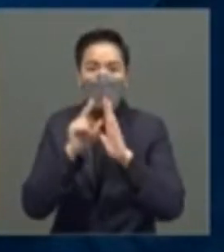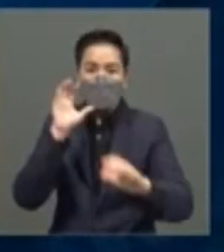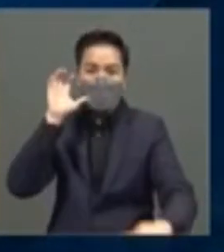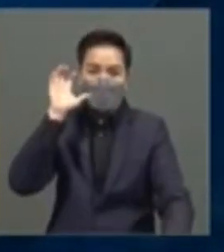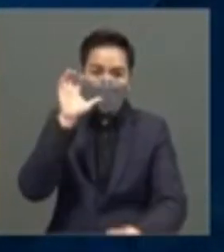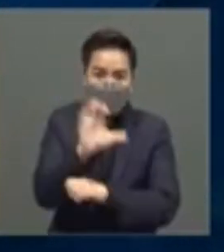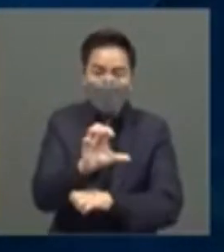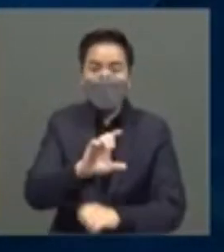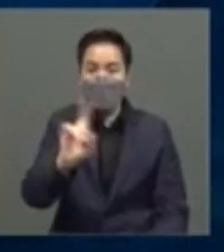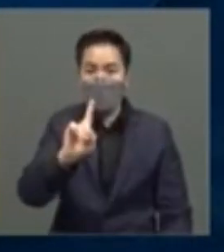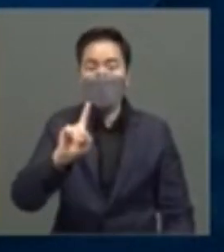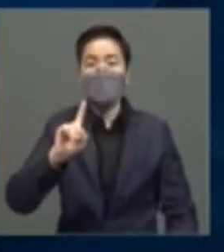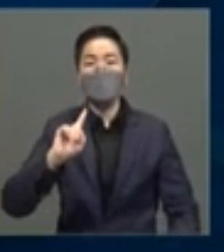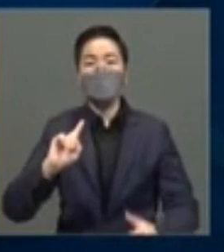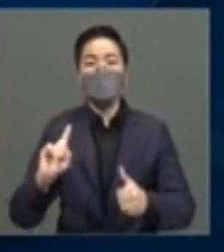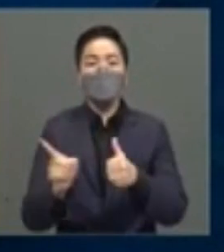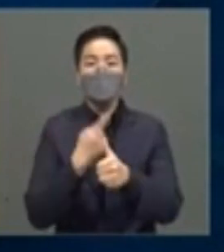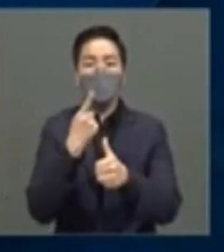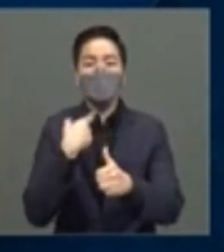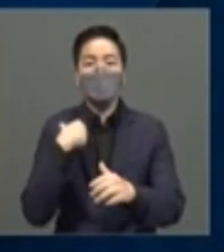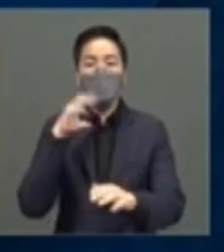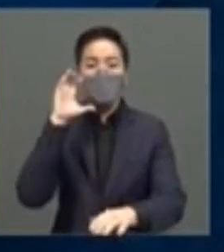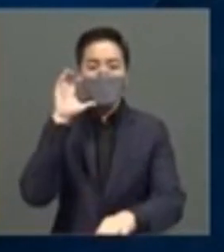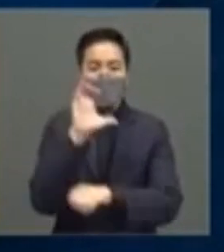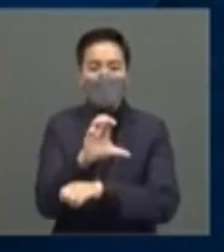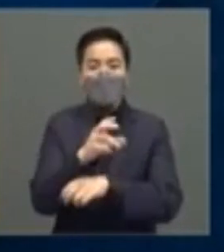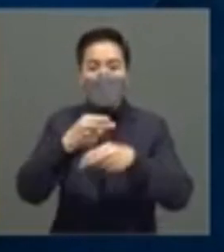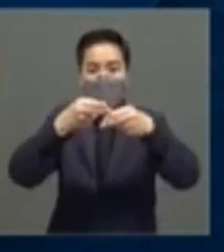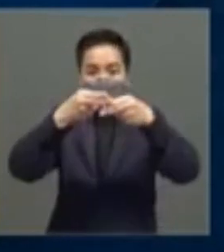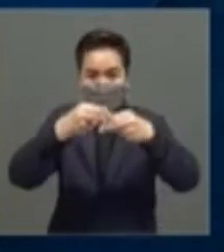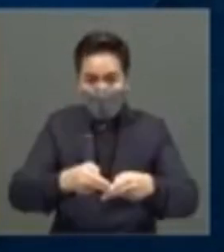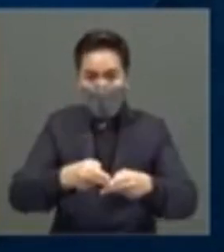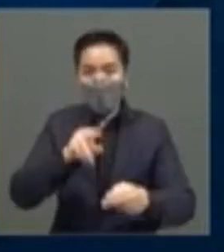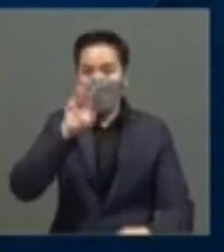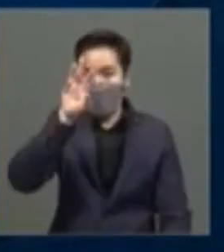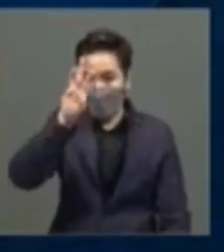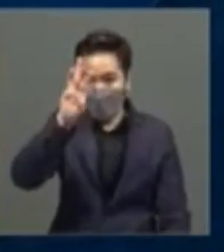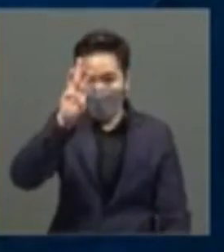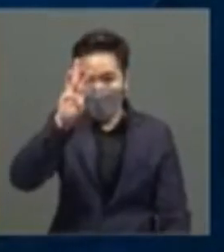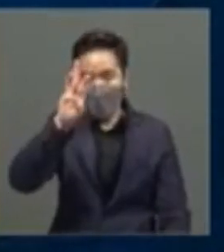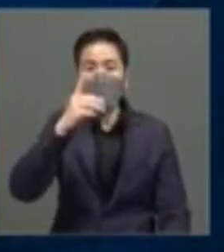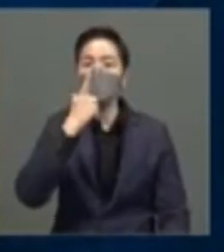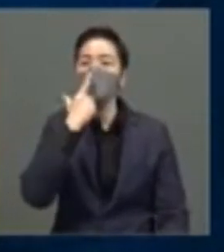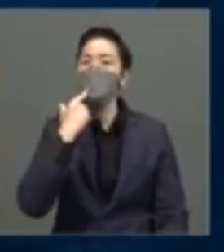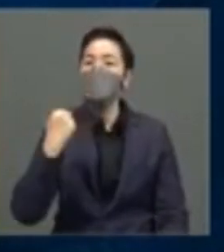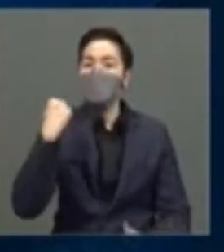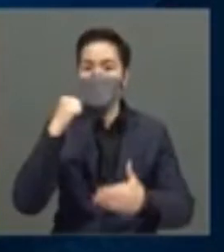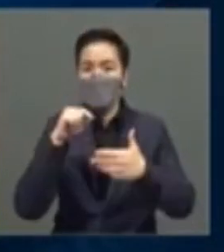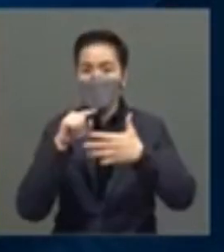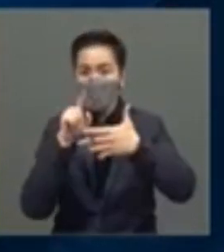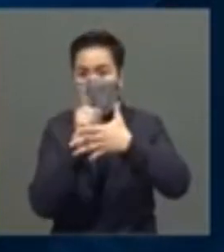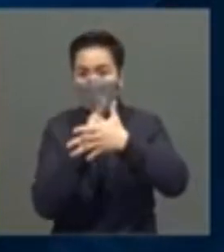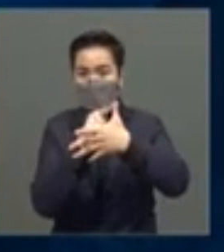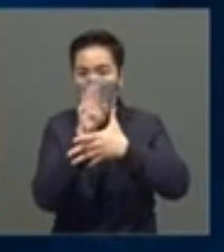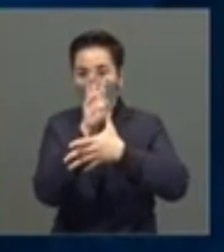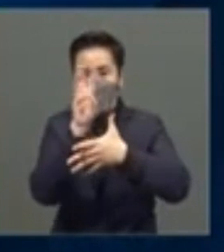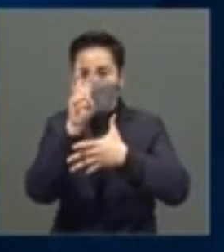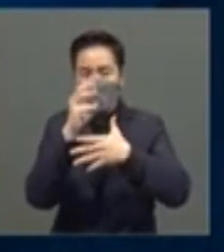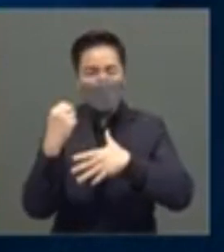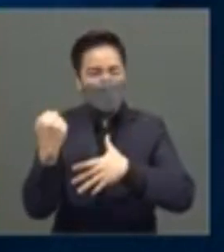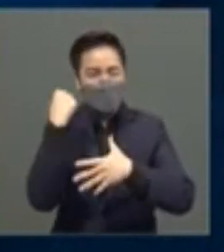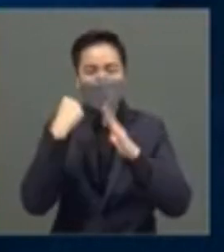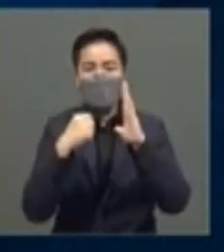ดอันนี้ข้อปฏิบัติแรกบังคับใช้เฉพาะ6จังหวัดในพื้นที่สีแดงเข้มนะคะเข้ม